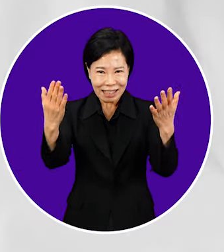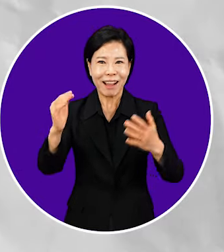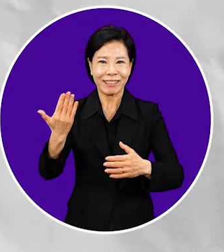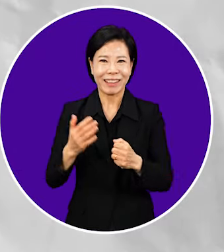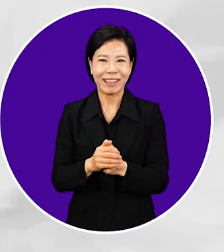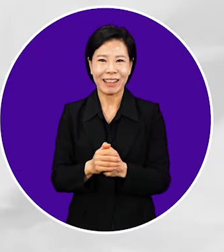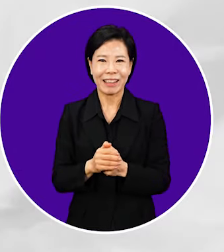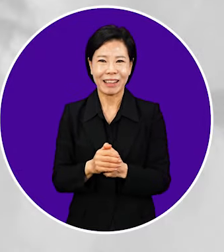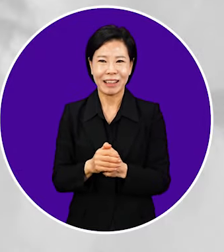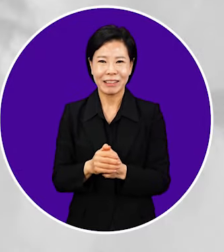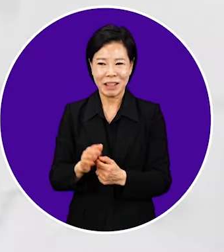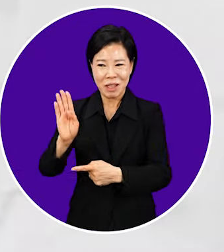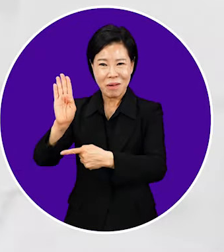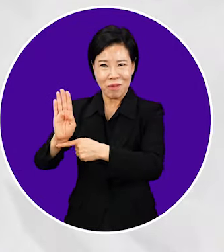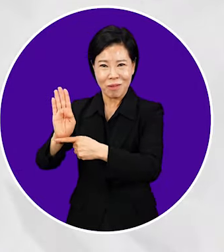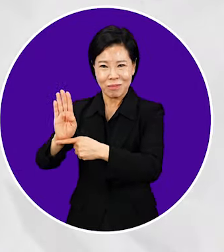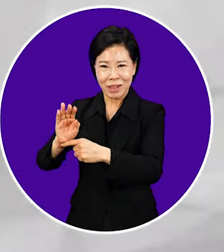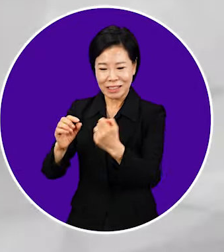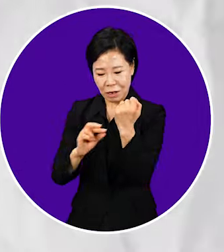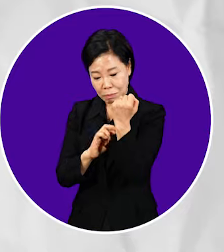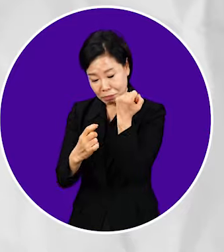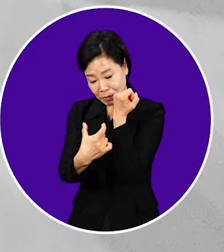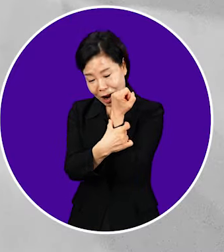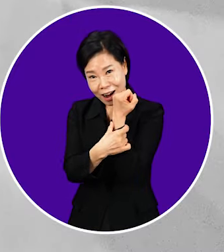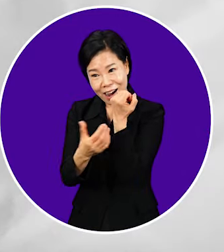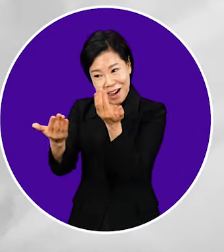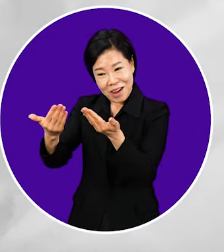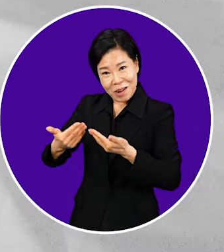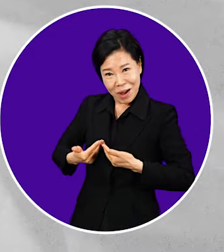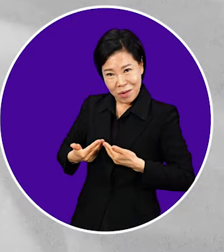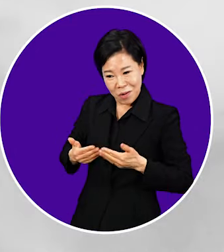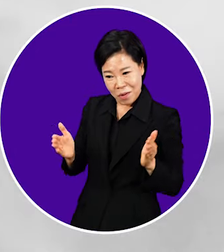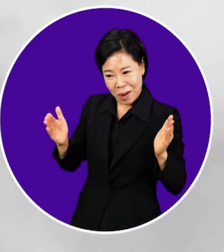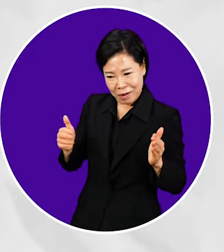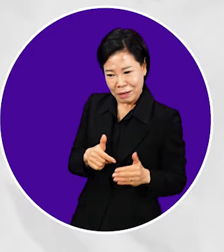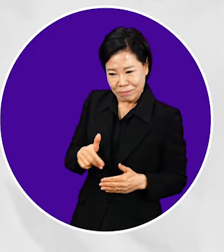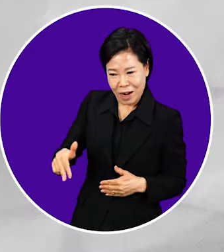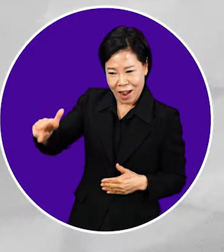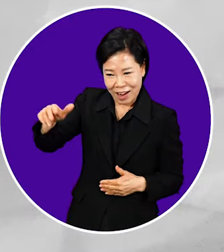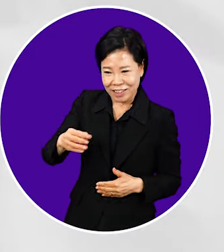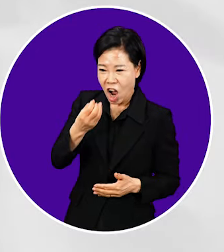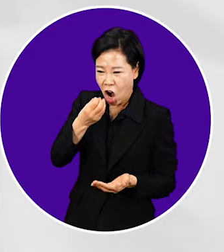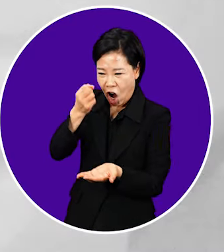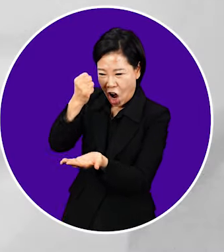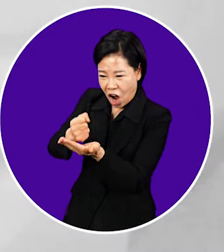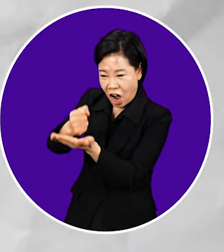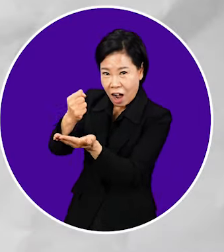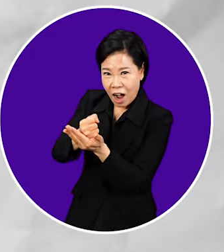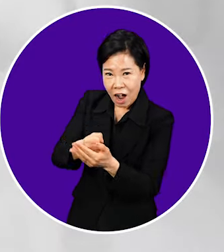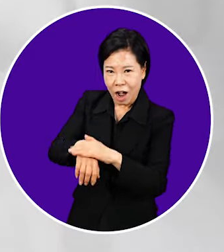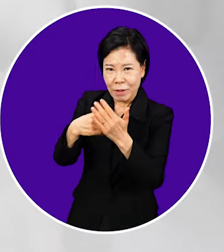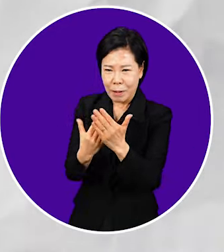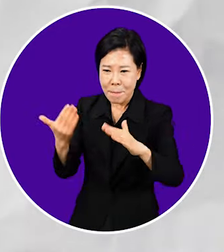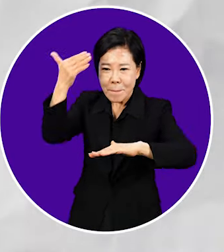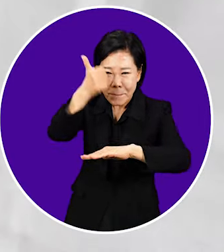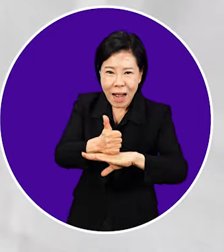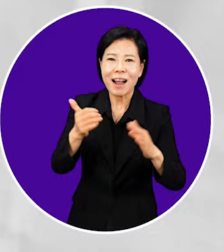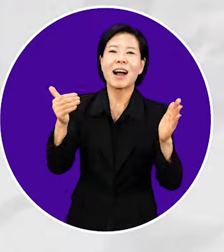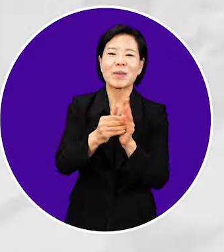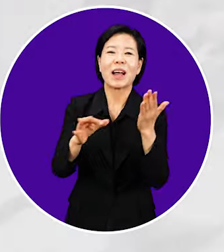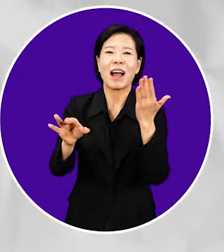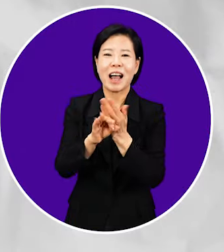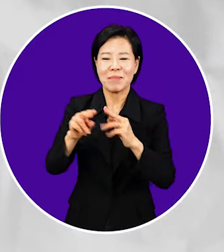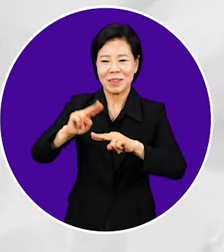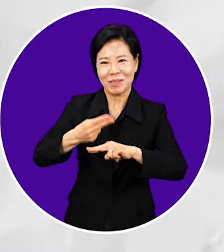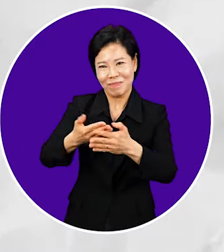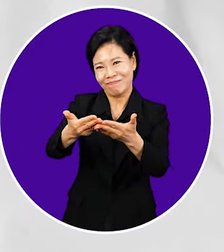행사의 코스고요. 운영본부에서 손목띠 받고 구간별 미션 수행 후 스탬프도 획득하고 완주한